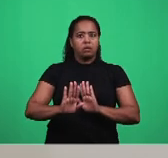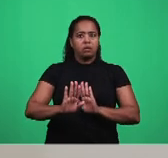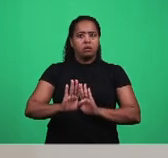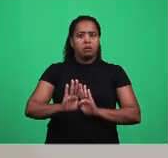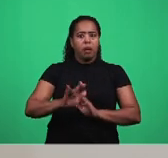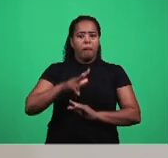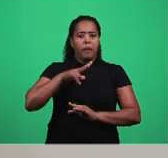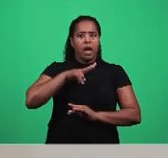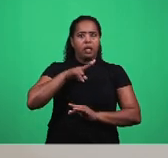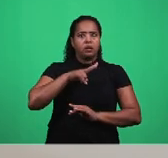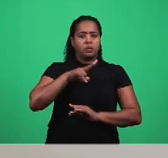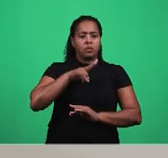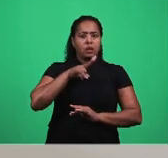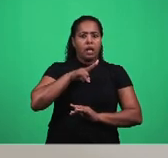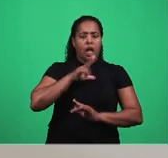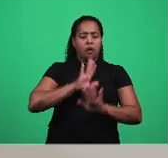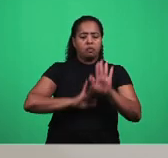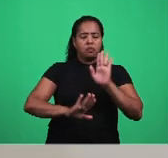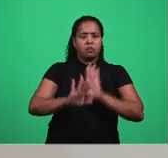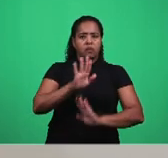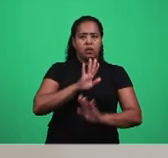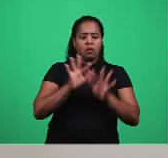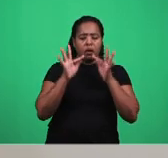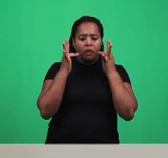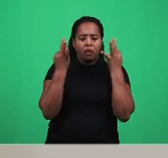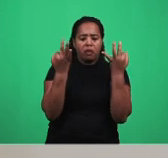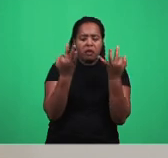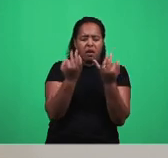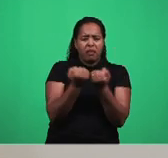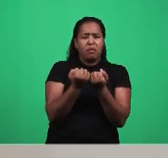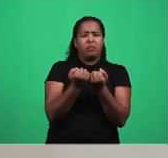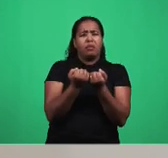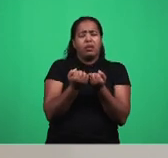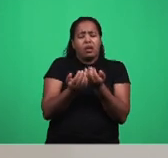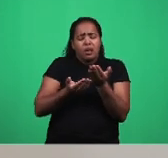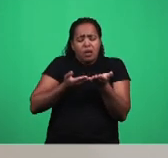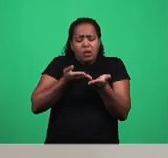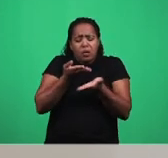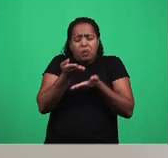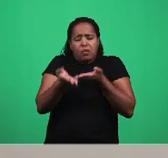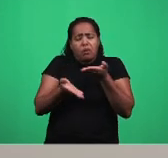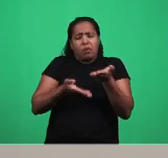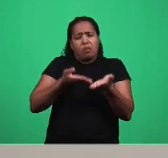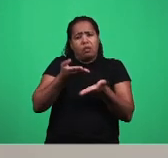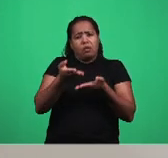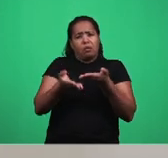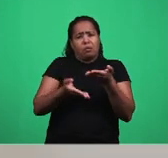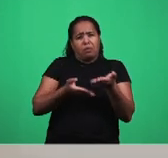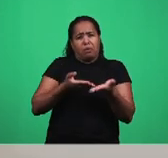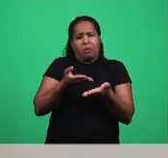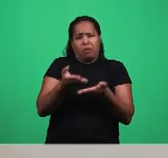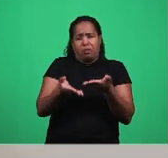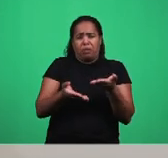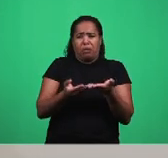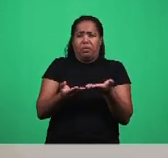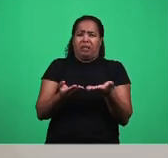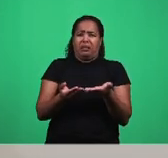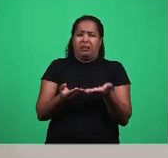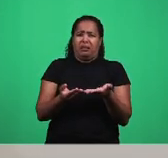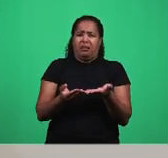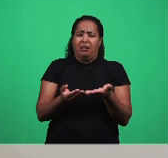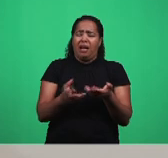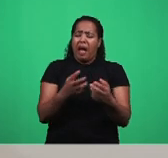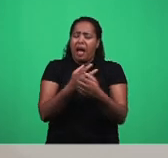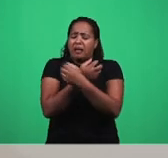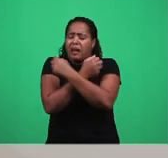doit prendre soin de soi-même et de sa famille. Donc, on doit avoir du zèle pour cela. Il n'existe pas de fête